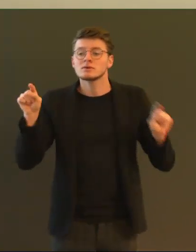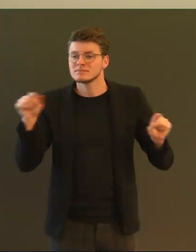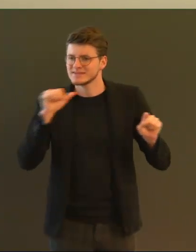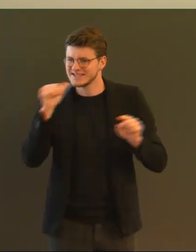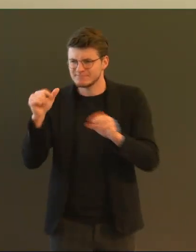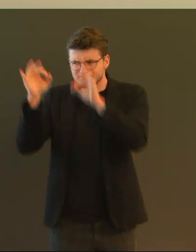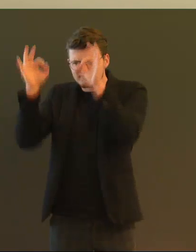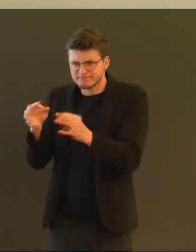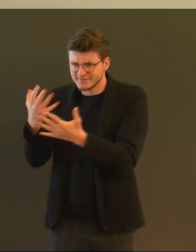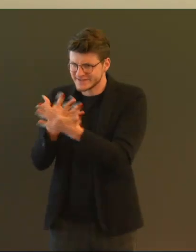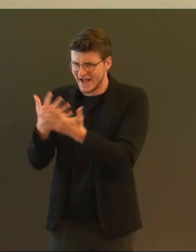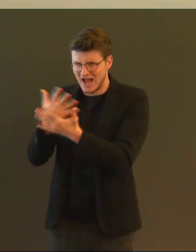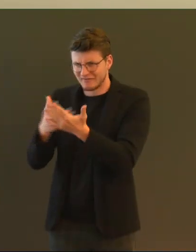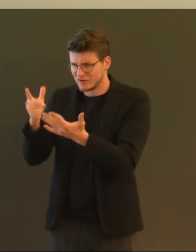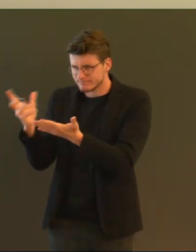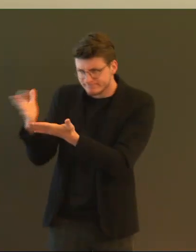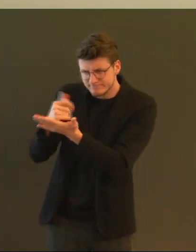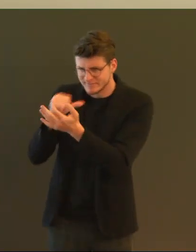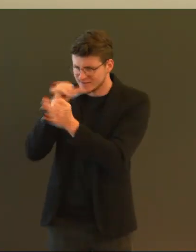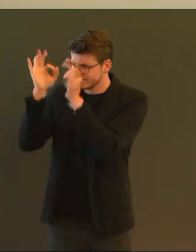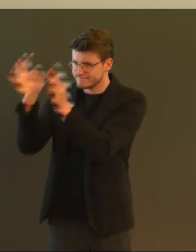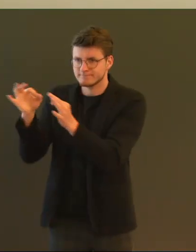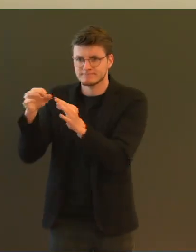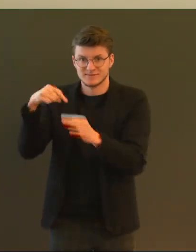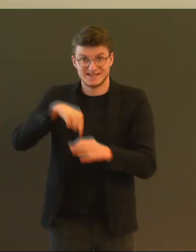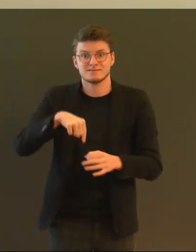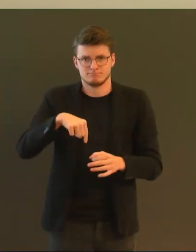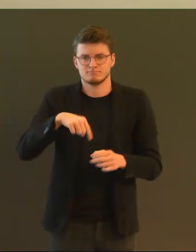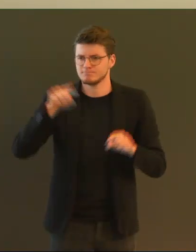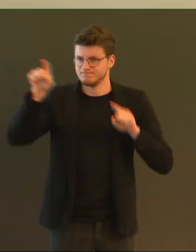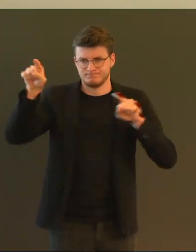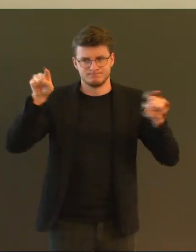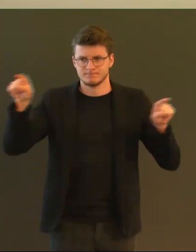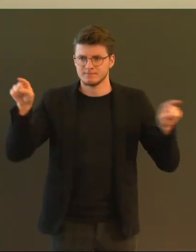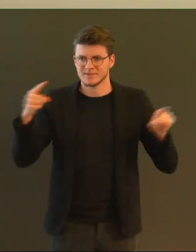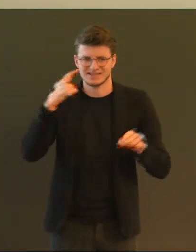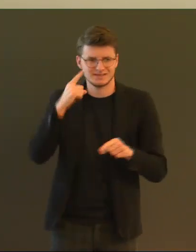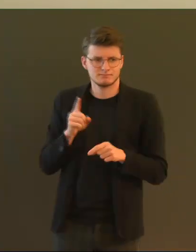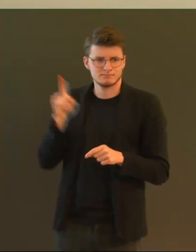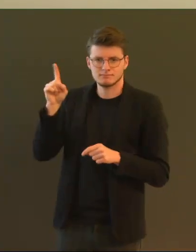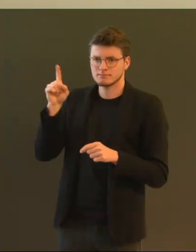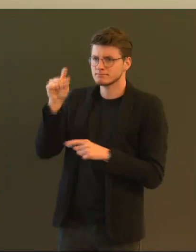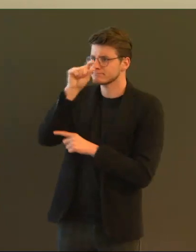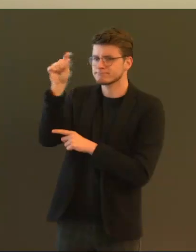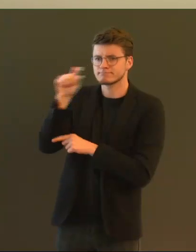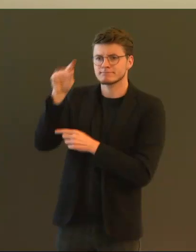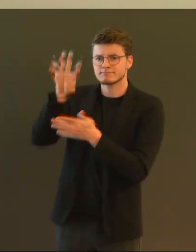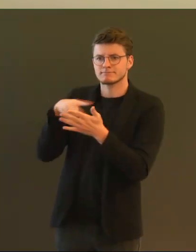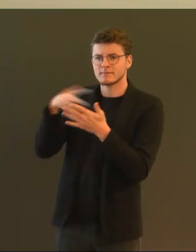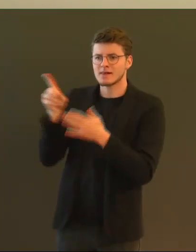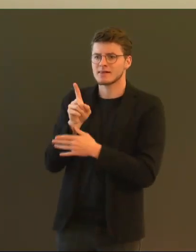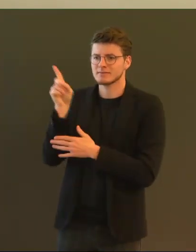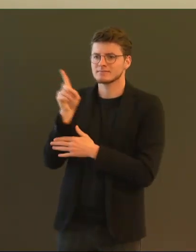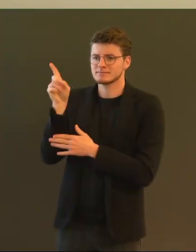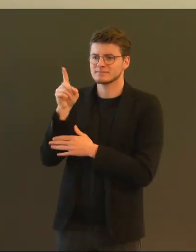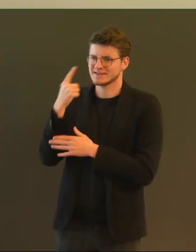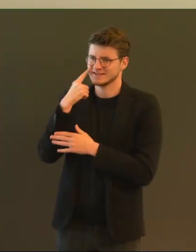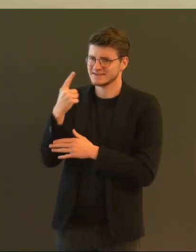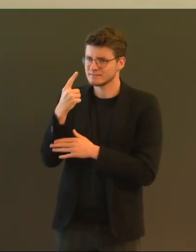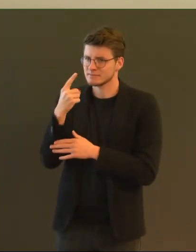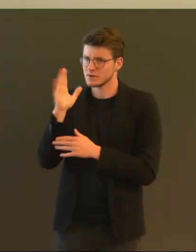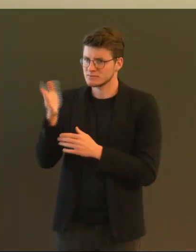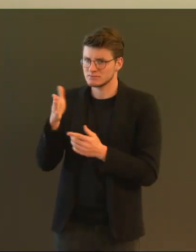onder andere geïllustreerd door deze tabel die gepubliceerd is in The Economist. Wanneer we kijken